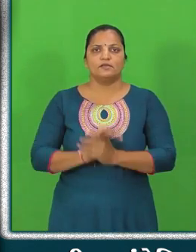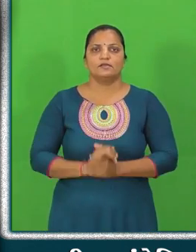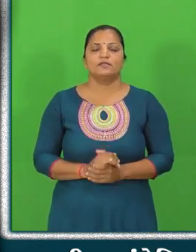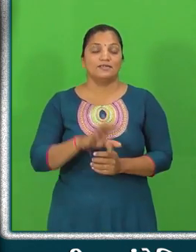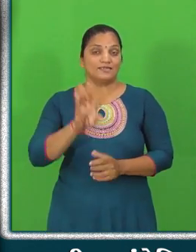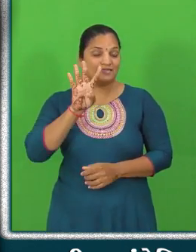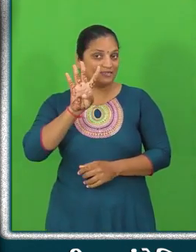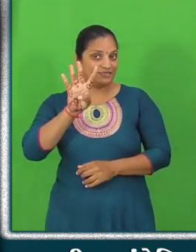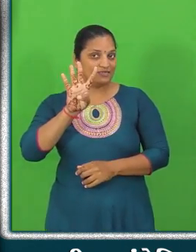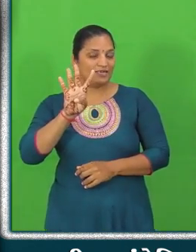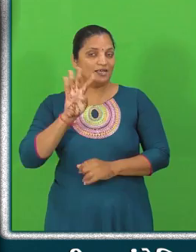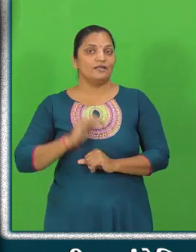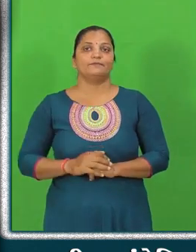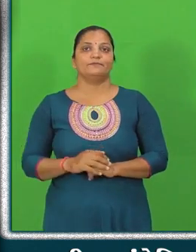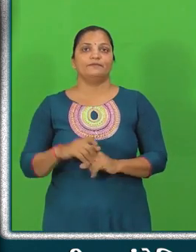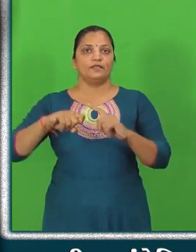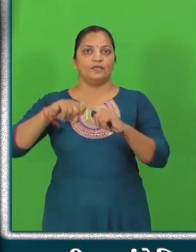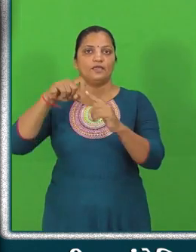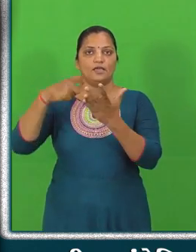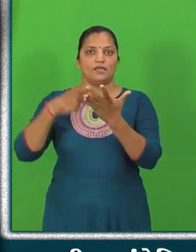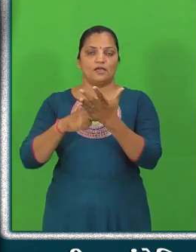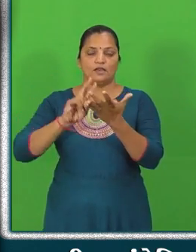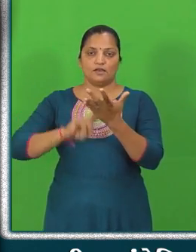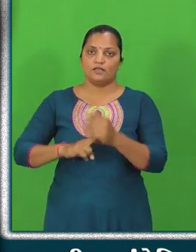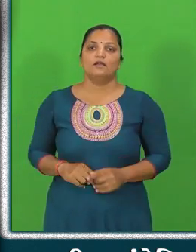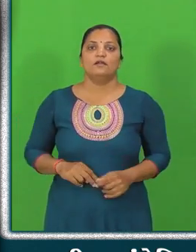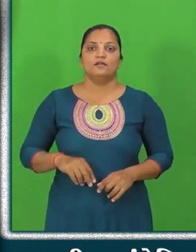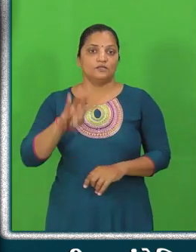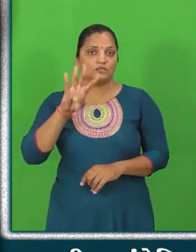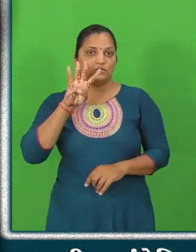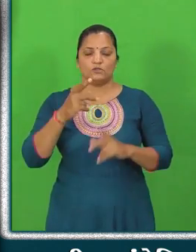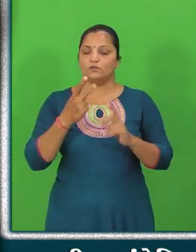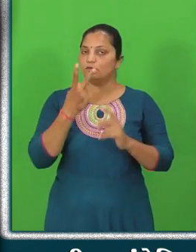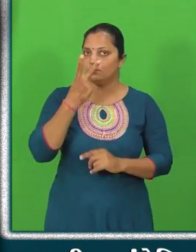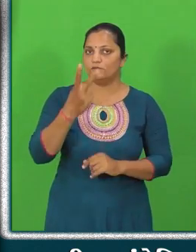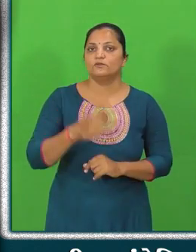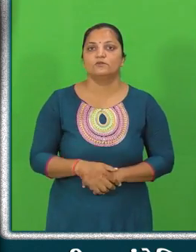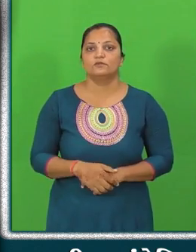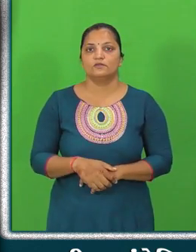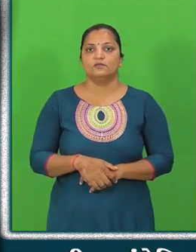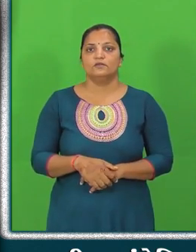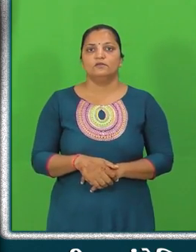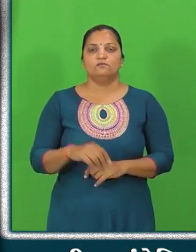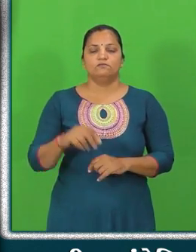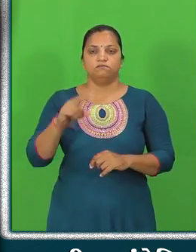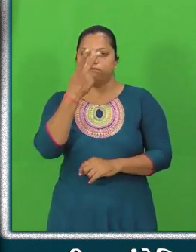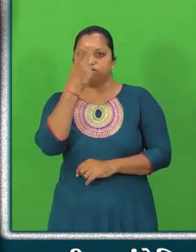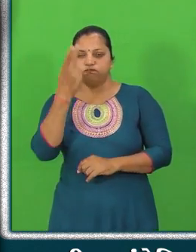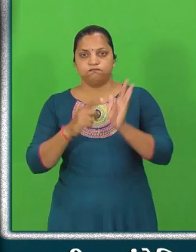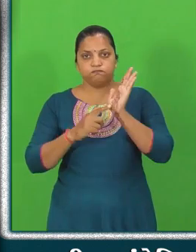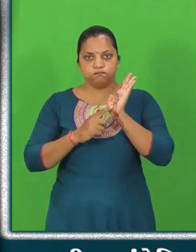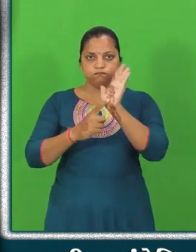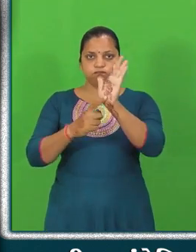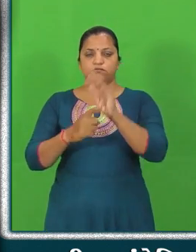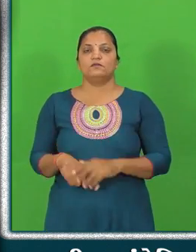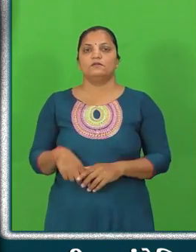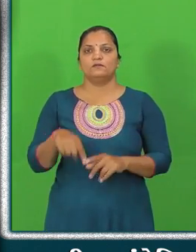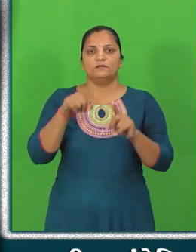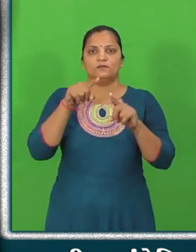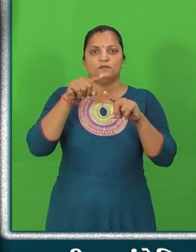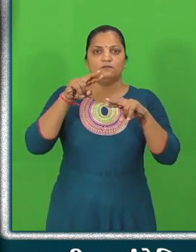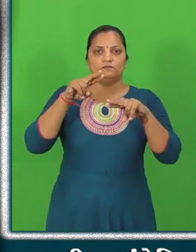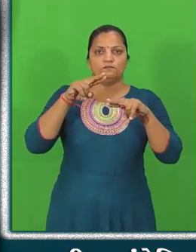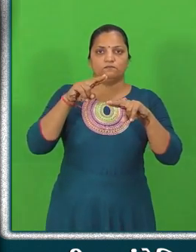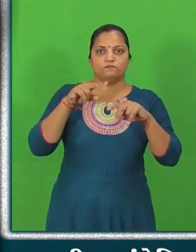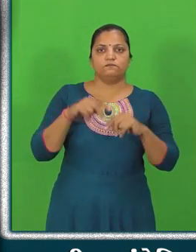ચારે ચાર કિરણો છે. એ ચારે ચાર કિરણોની અંદર ચોથું કિરણ આપણે જોઈએ કે જે પીમાંથી પસાર થાય છે. અહીંયા ટર્મિનોલોજીની